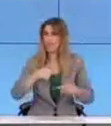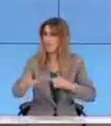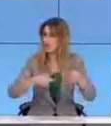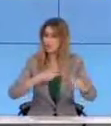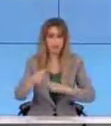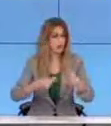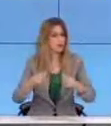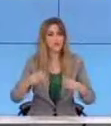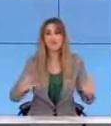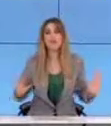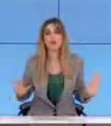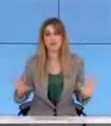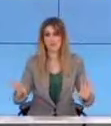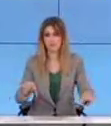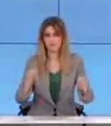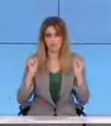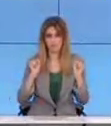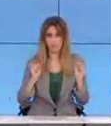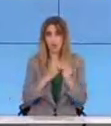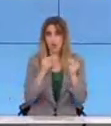τελευταίο κρίσιμο θέμα το οποίο πρέπει να αντιμετωπίσουμε.